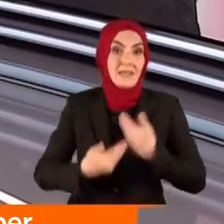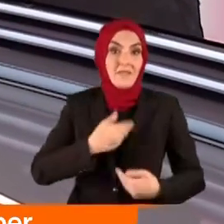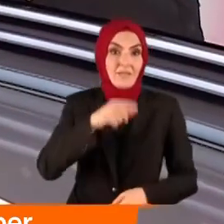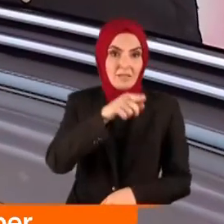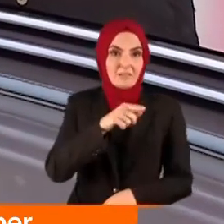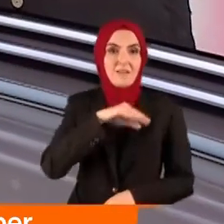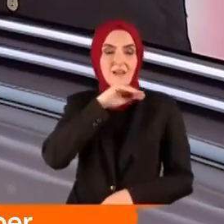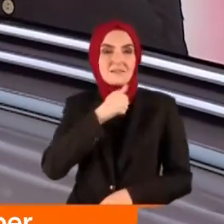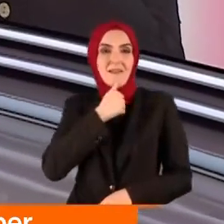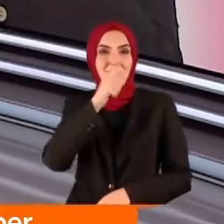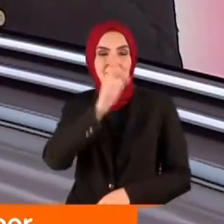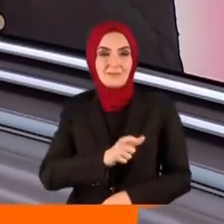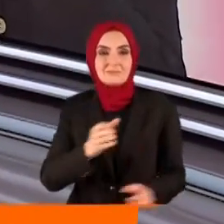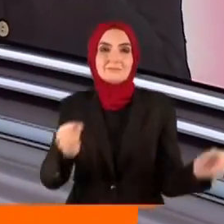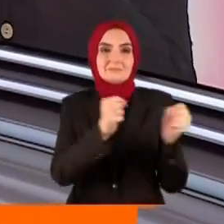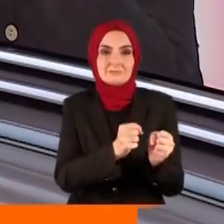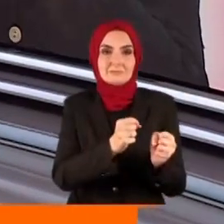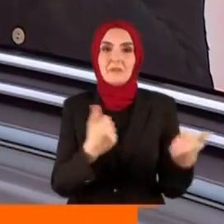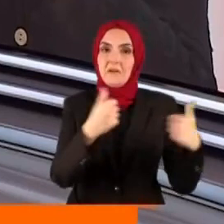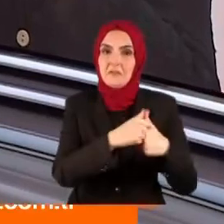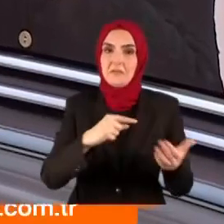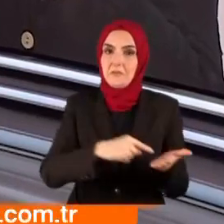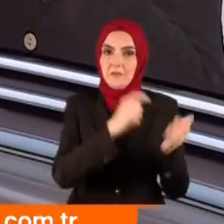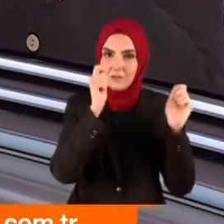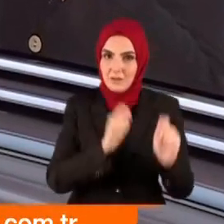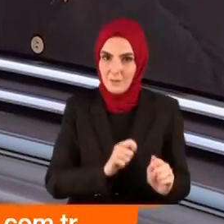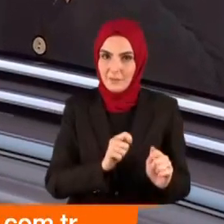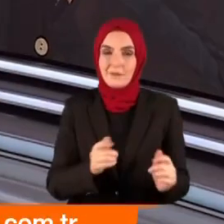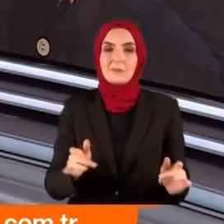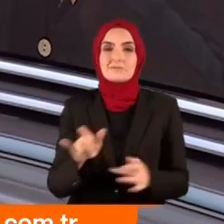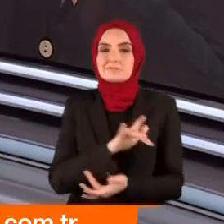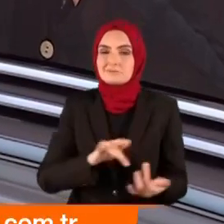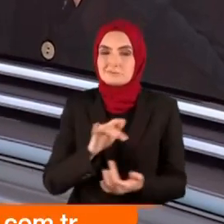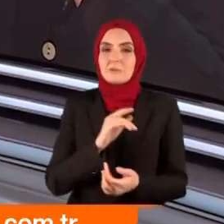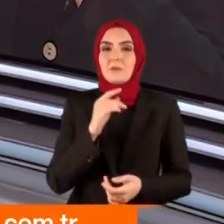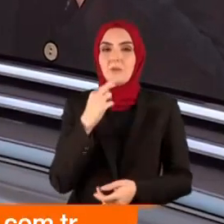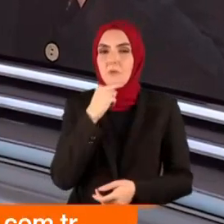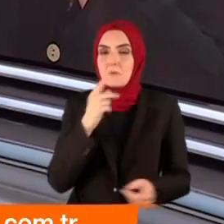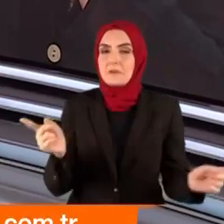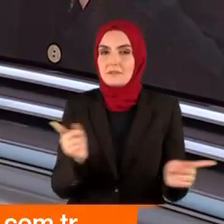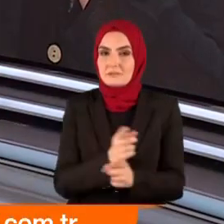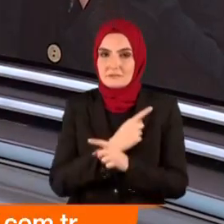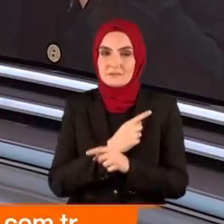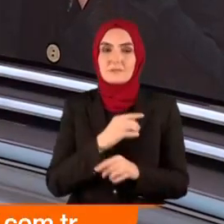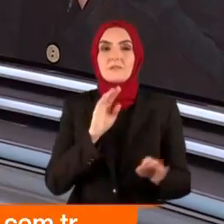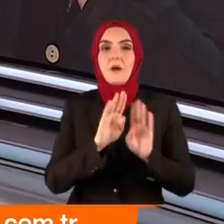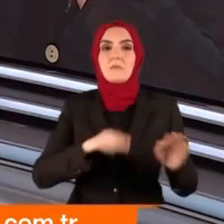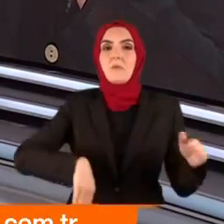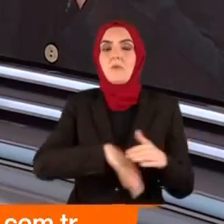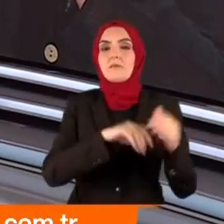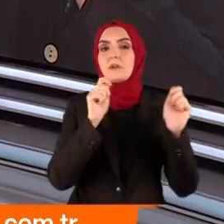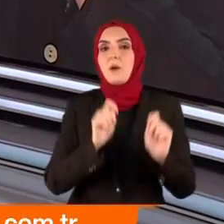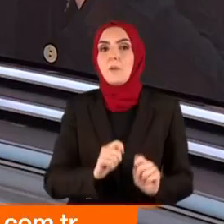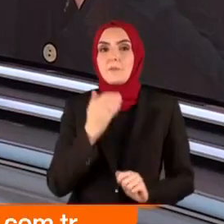numaralar çevirerek kapının önüne koydu. Varını yoğunu kaybeden talihsiz adam Esra Erol'dan yardım istedi. Taraflar